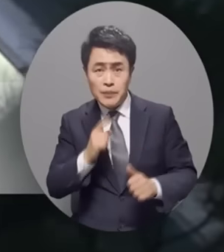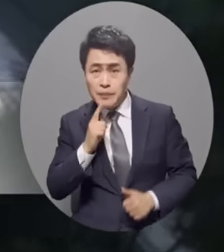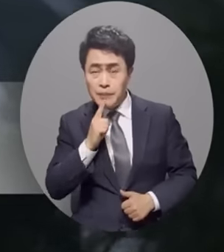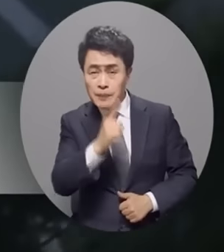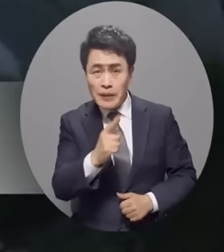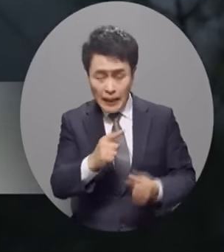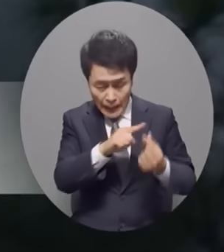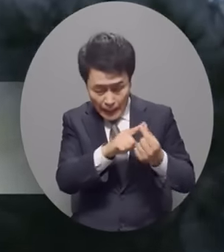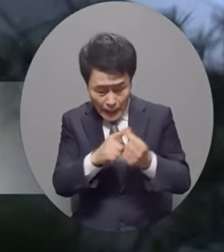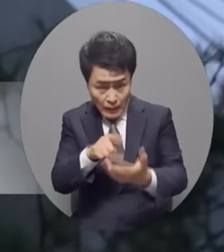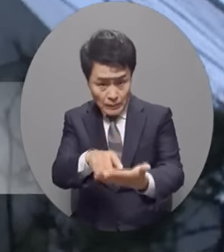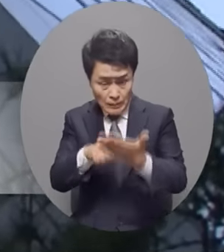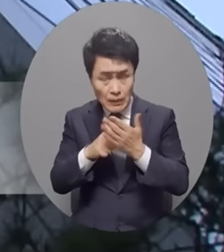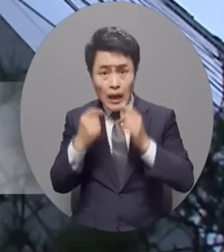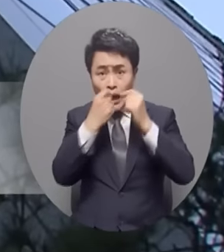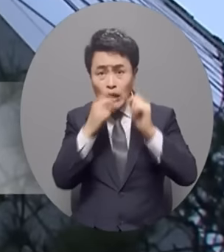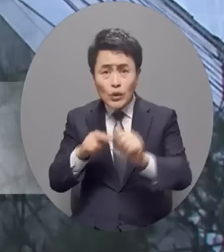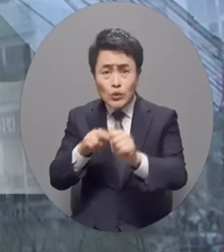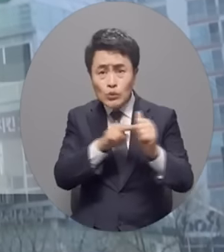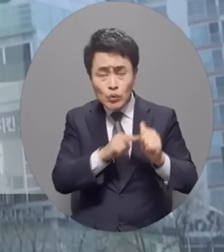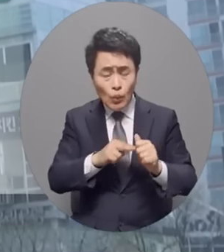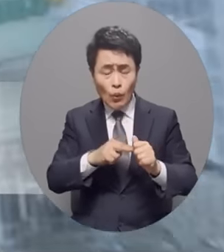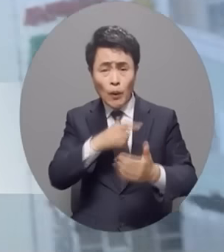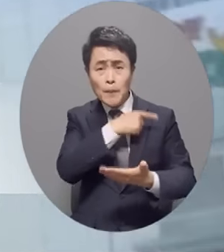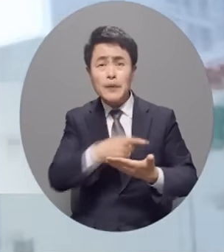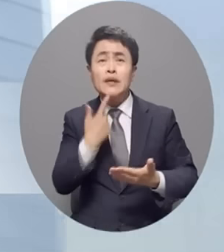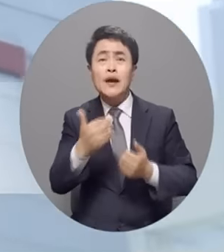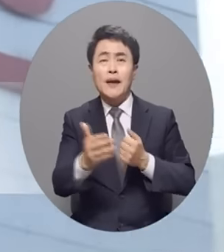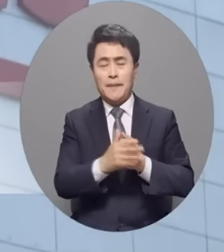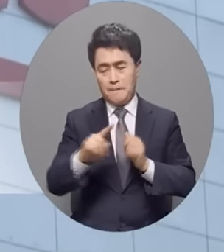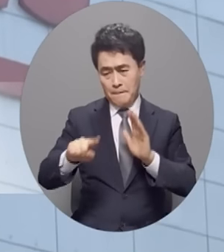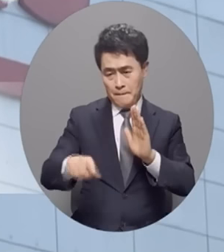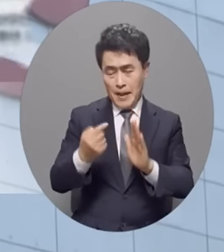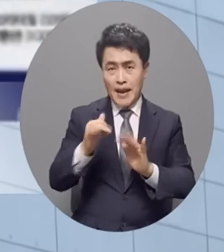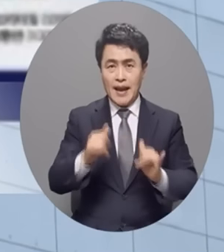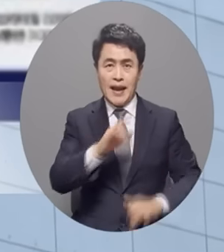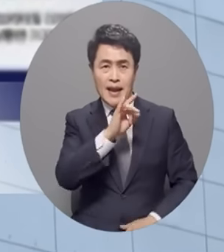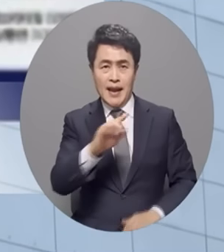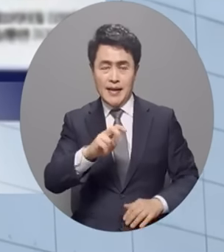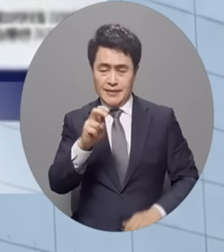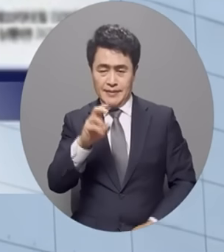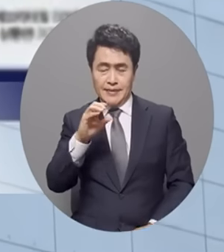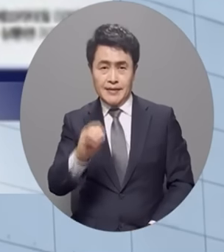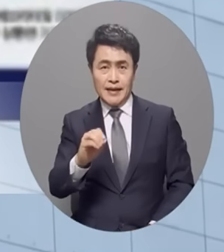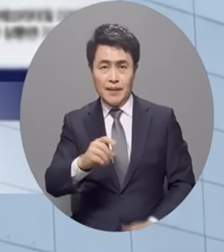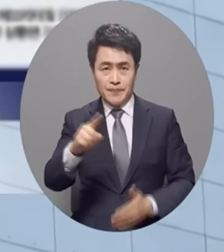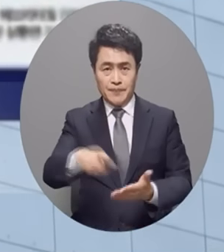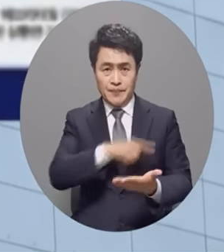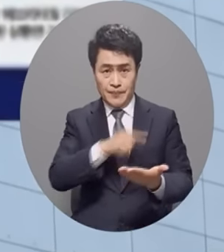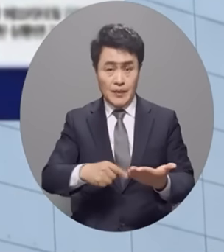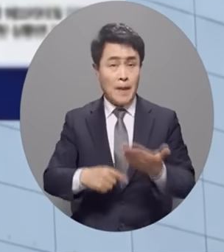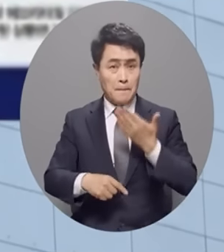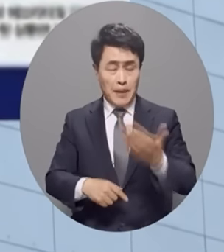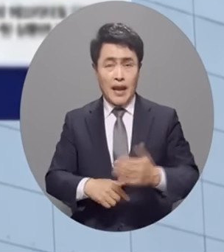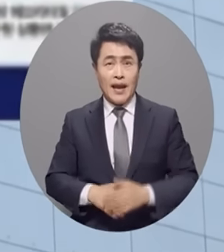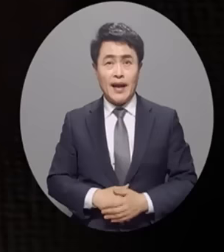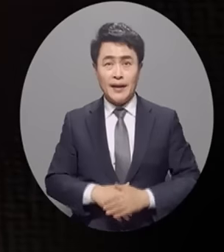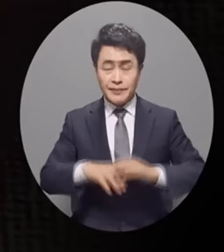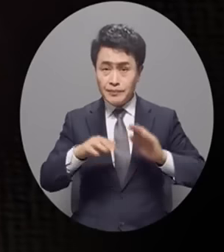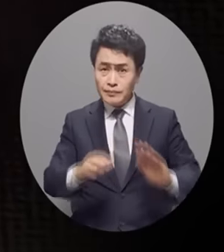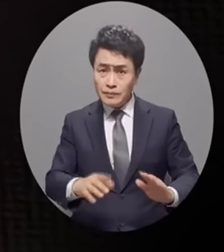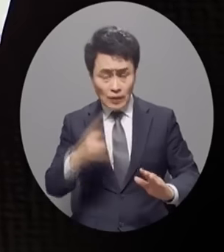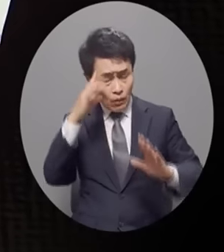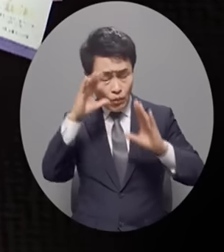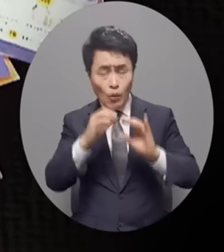깨알 고지의 동의의 개인정보 유출 피해를 본 고객 100여명은 한 명당 20만 원씩 배상을 받게 됐습니다 이런